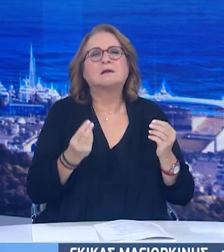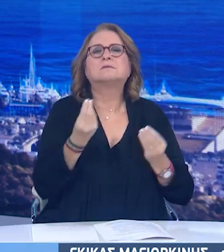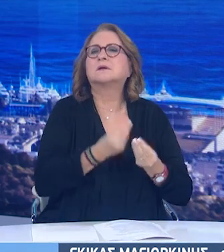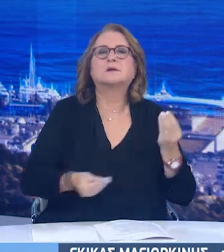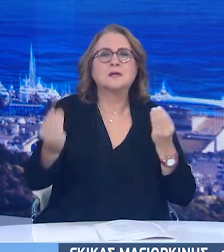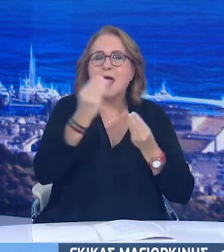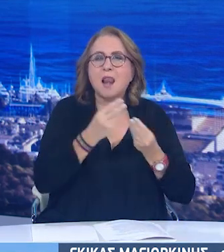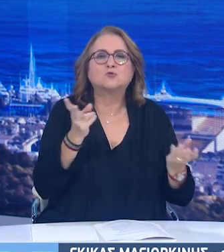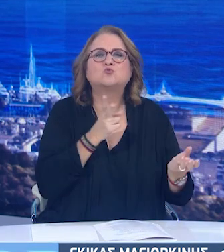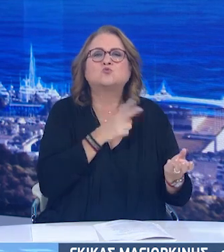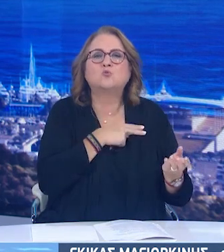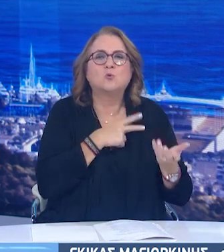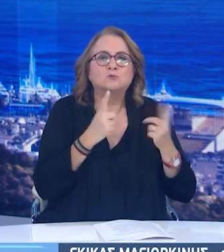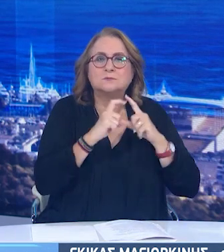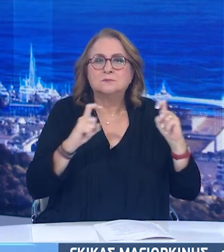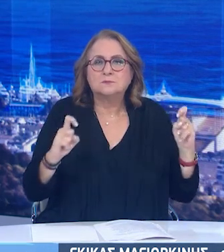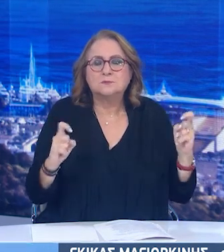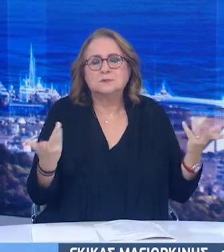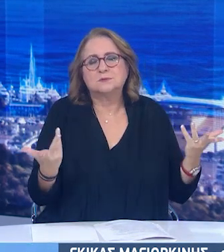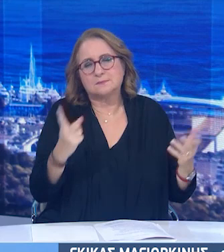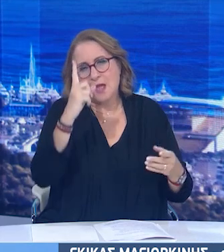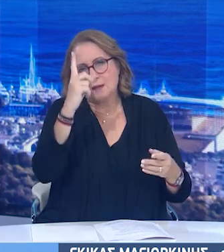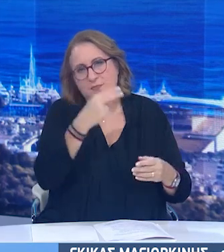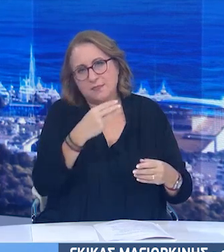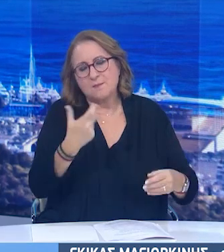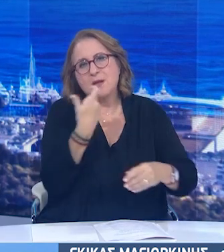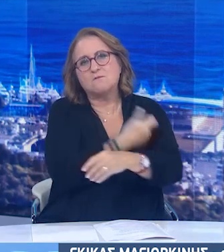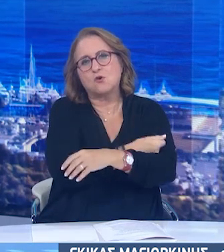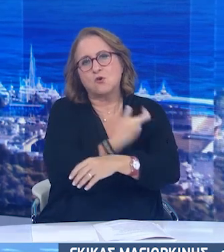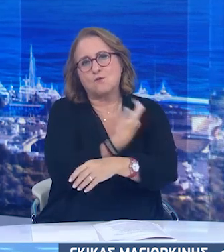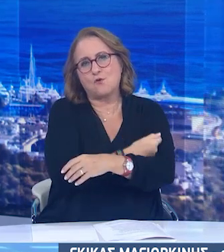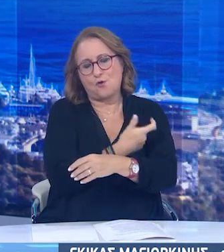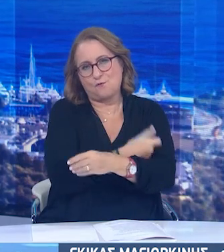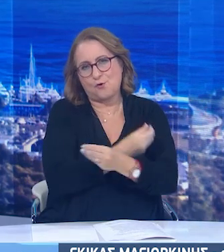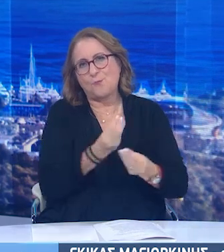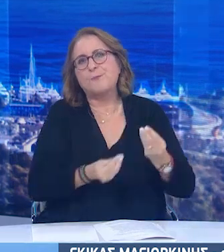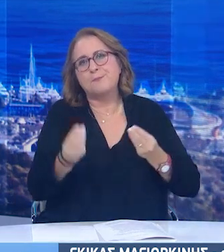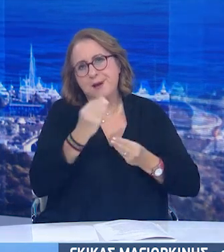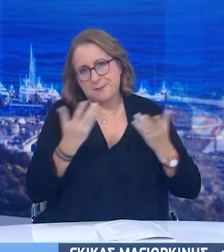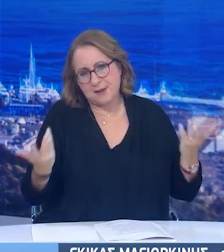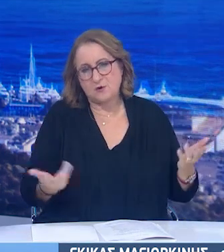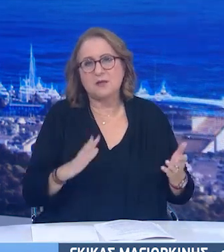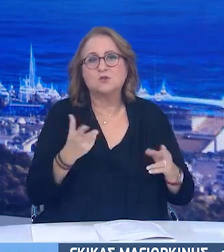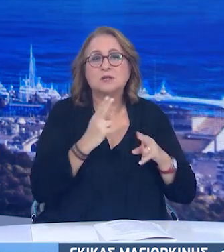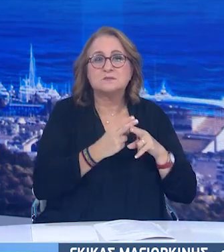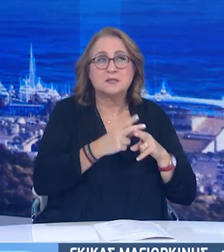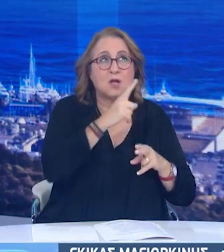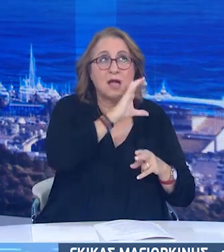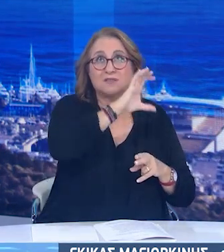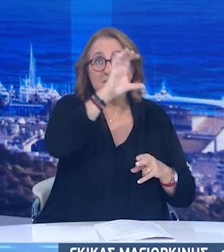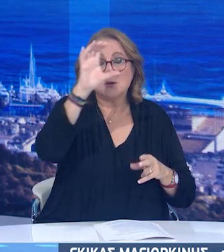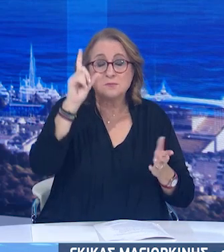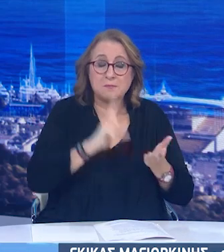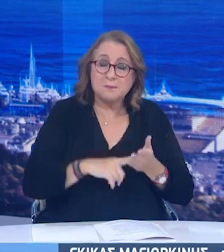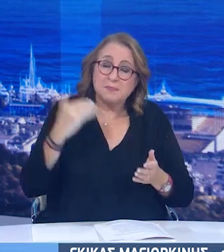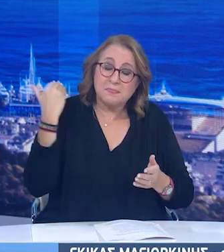για την αντιμετώπιση αυτής της δυναμικής να αυξήσουμε τον εμβολιασμό. Είναι λοιπόν σημαντικό σε αυτές τις περιοχές με κάθε θυσία,